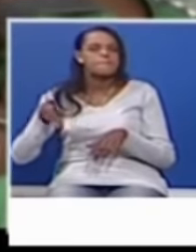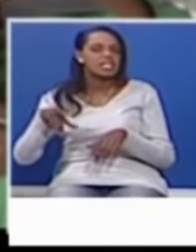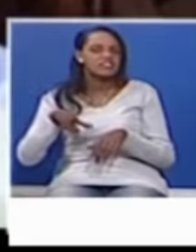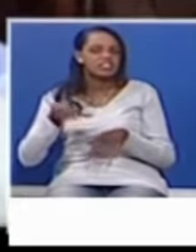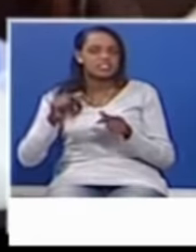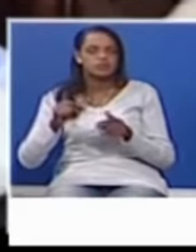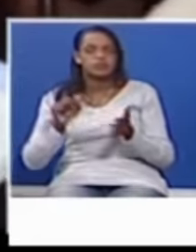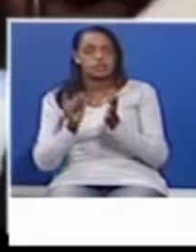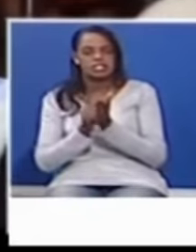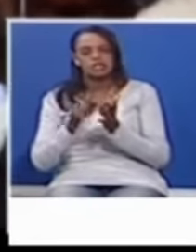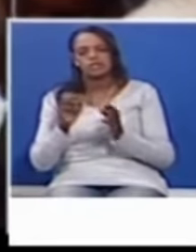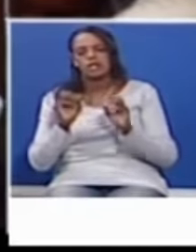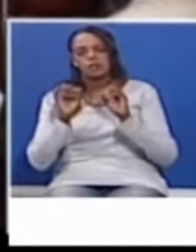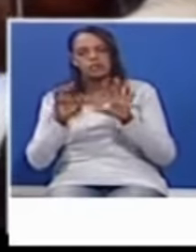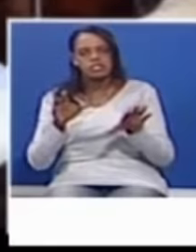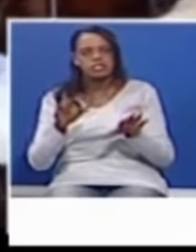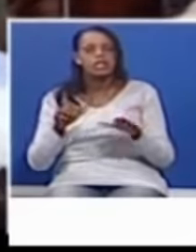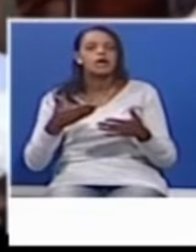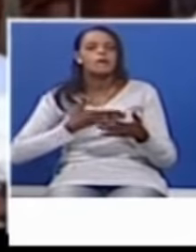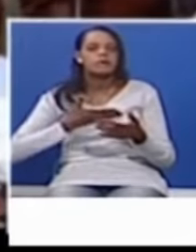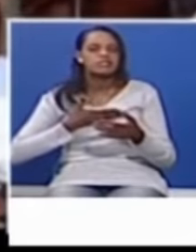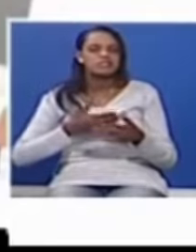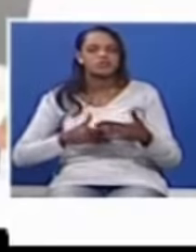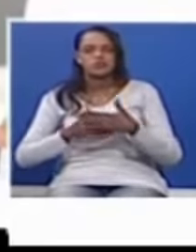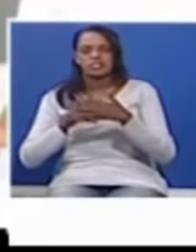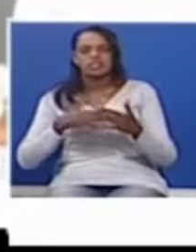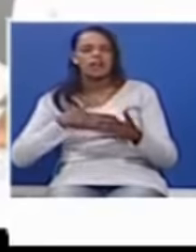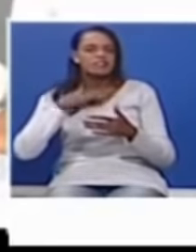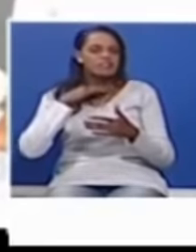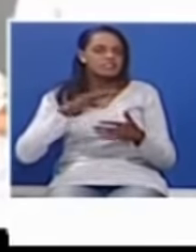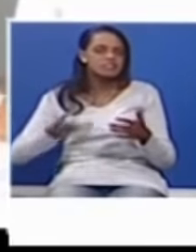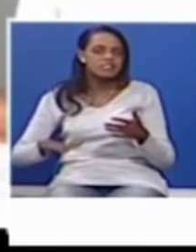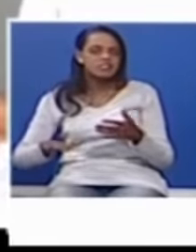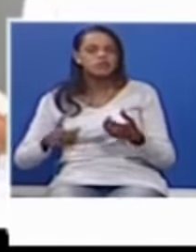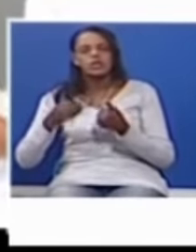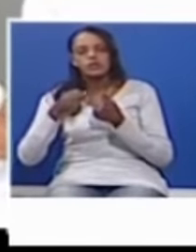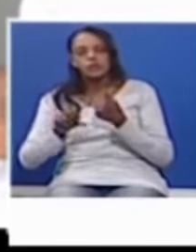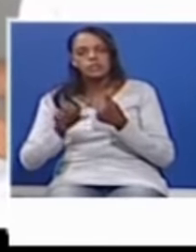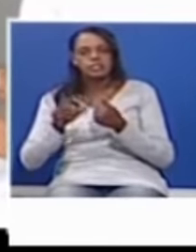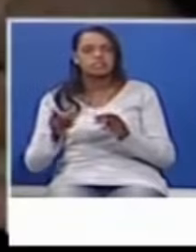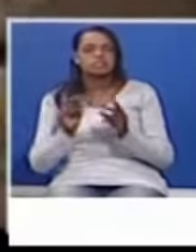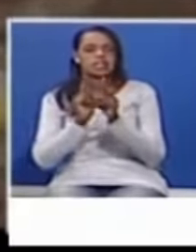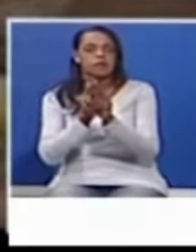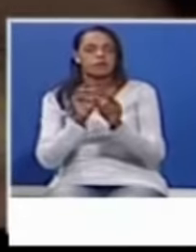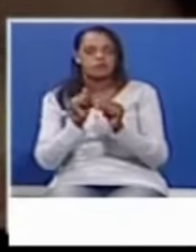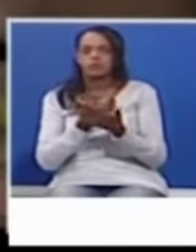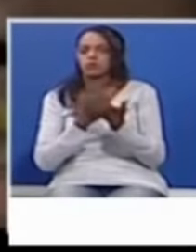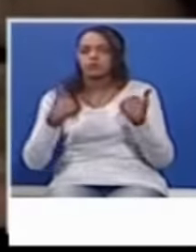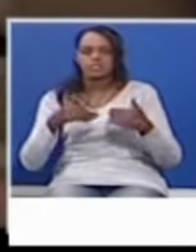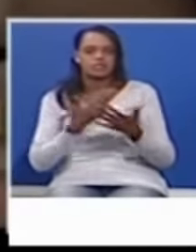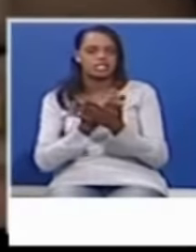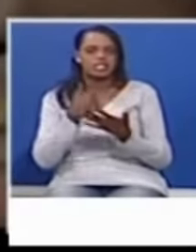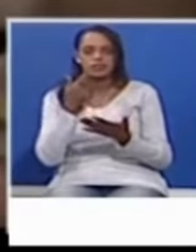ቺኩንጉንያ ብዝምልከት ኣብ ዝሃቦ ሓበሬታ ድማ ብበዝሒ ንነፍሰ ጡራትን ኣዴታትን ህፃናትን እኳን ተጥቅዐ ዝሰዕበ ሞት ከም ዘይነበረ ዘብርሃ ኣቶ ገብሪ